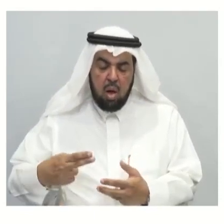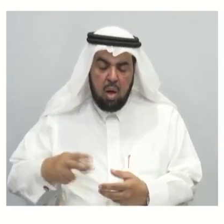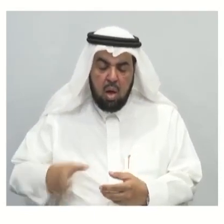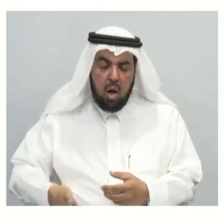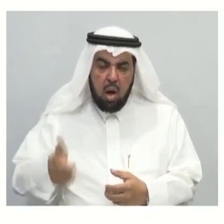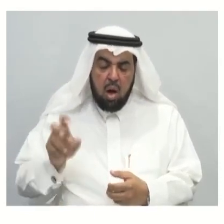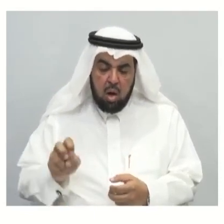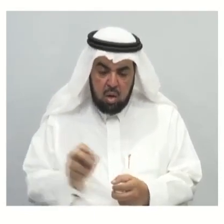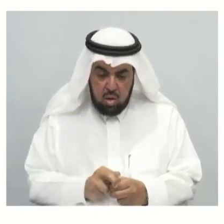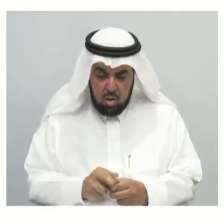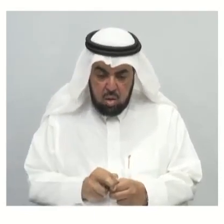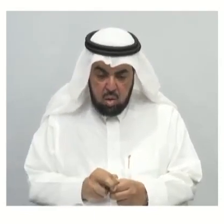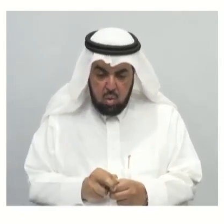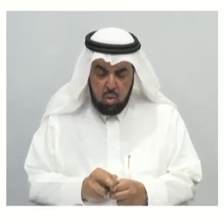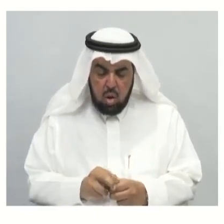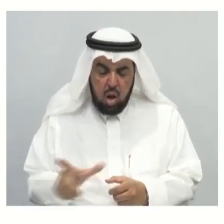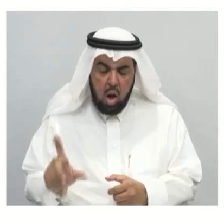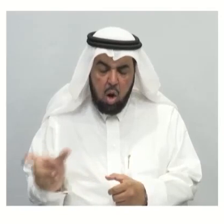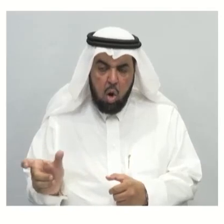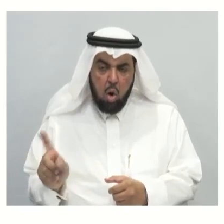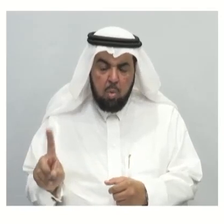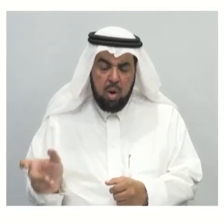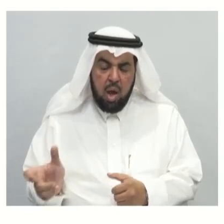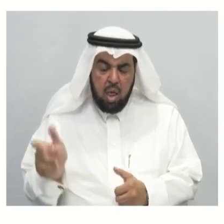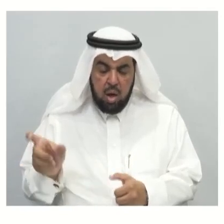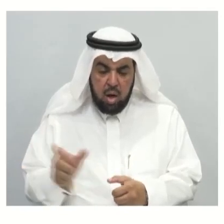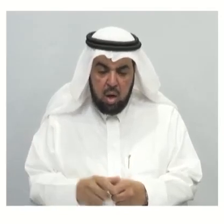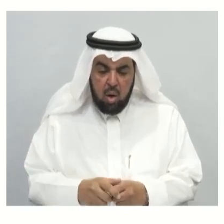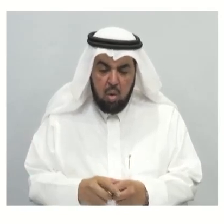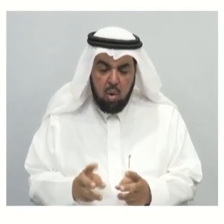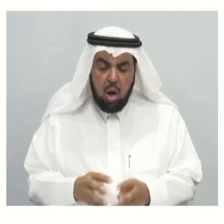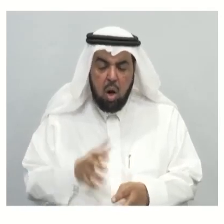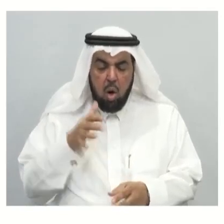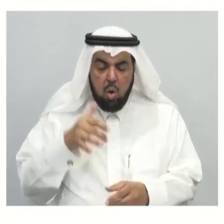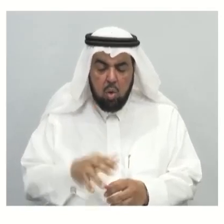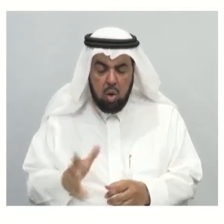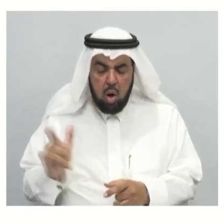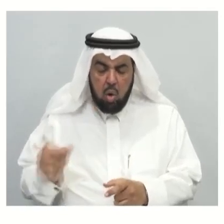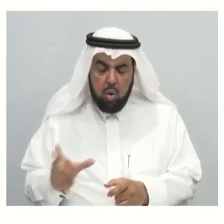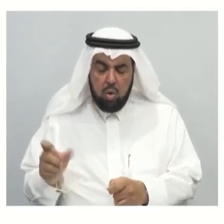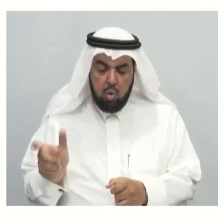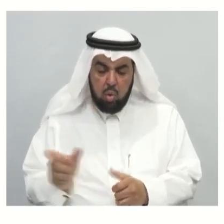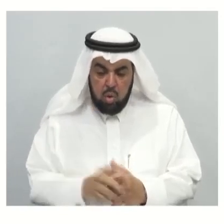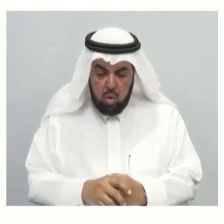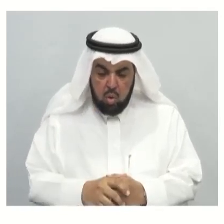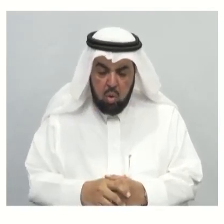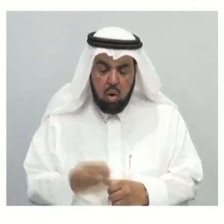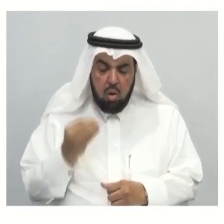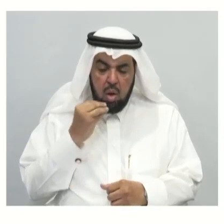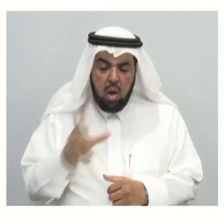جمهوريه العراق والجمهوريه اللبنانيه والمملكه الاردنيه الهاشميه